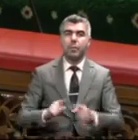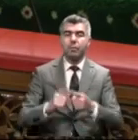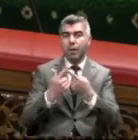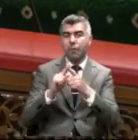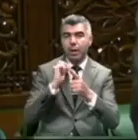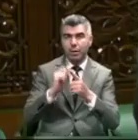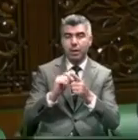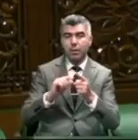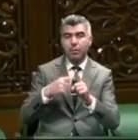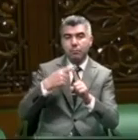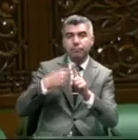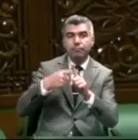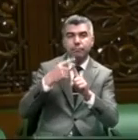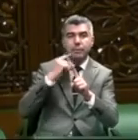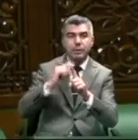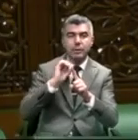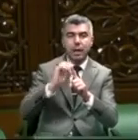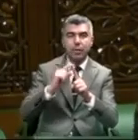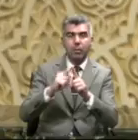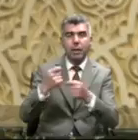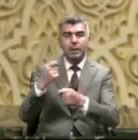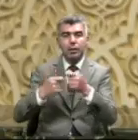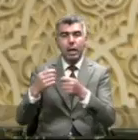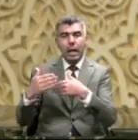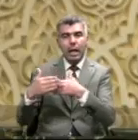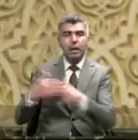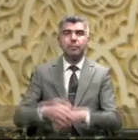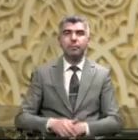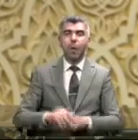الوطني والارتقاء بتجاره القرب شكرا